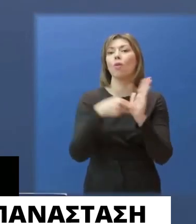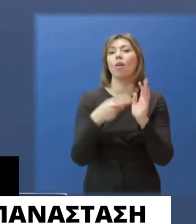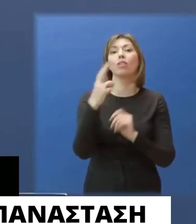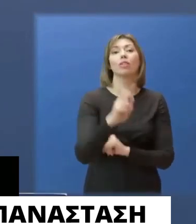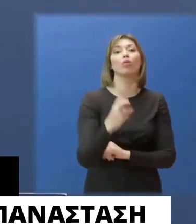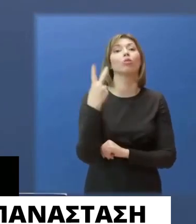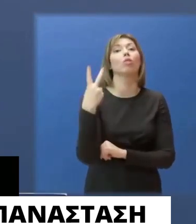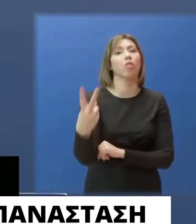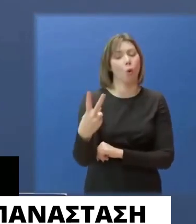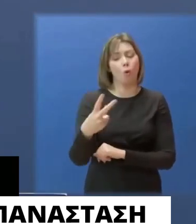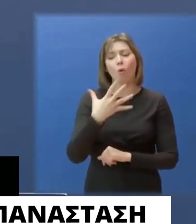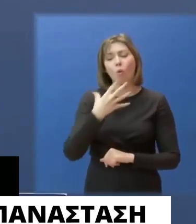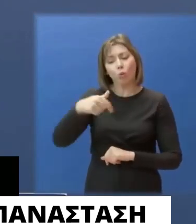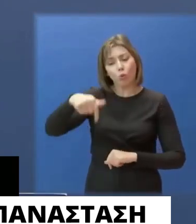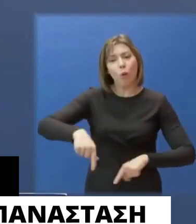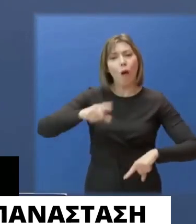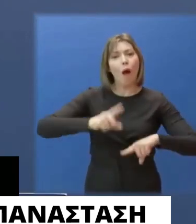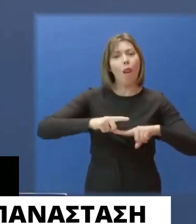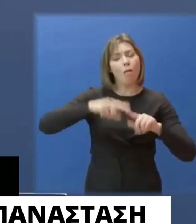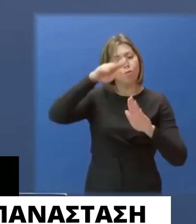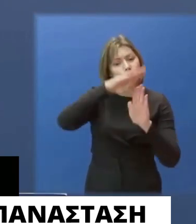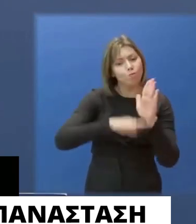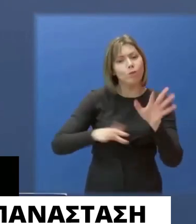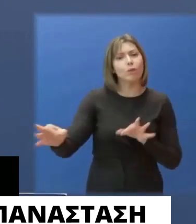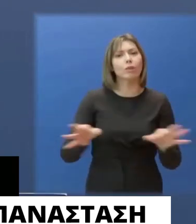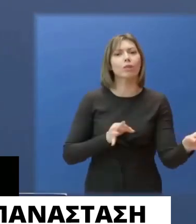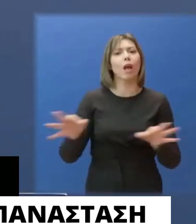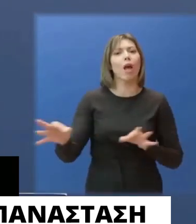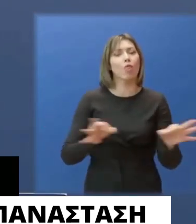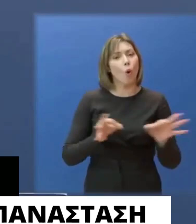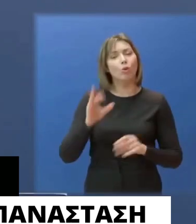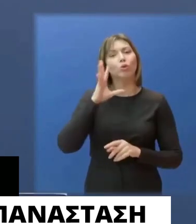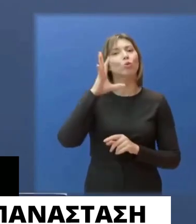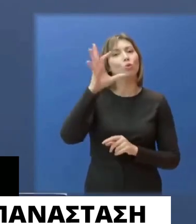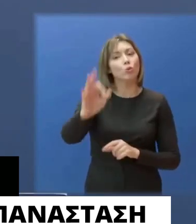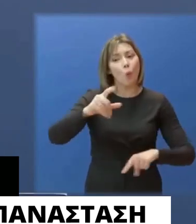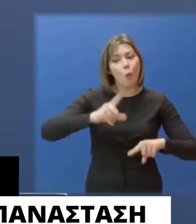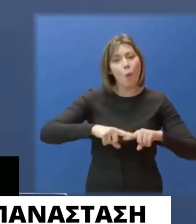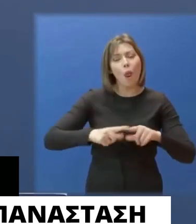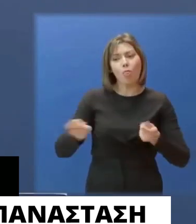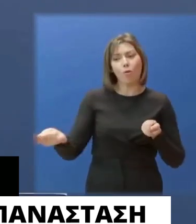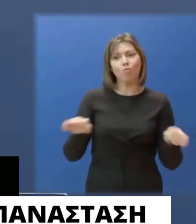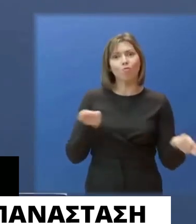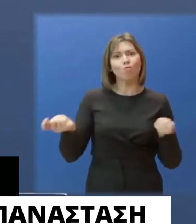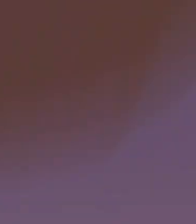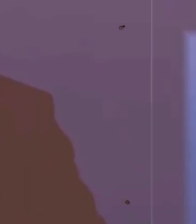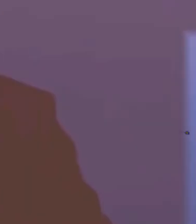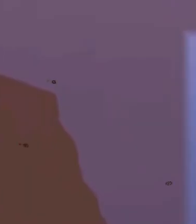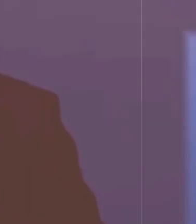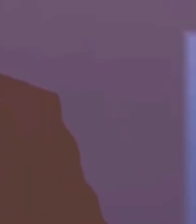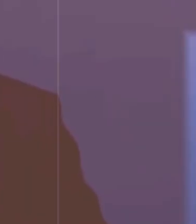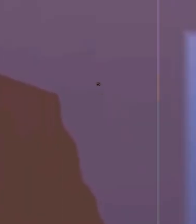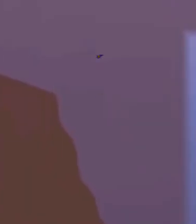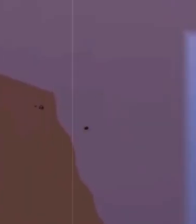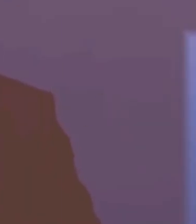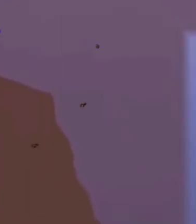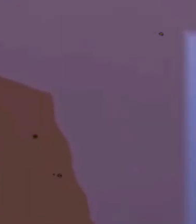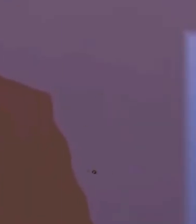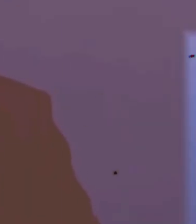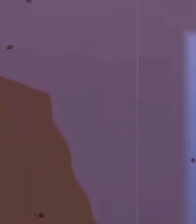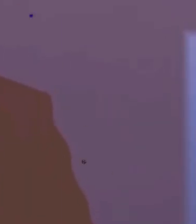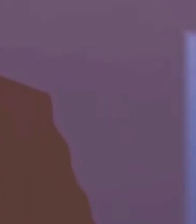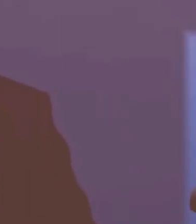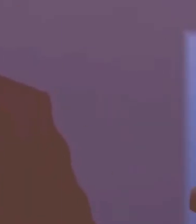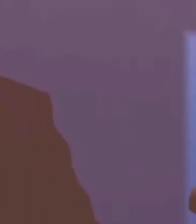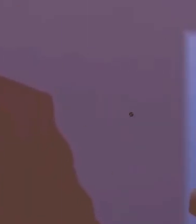2.0, μιας Ελλάδας που ηγείται στην τέταρτη βιομηχανική επανάσταση και μεριμνά για την ποιότητα ζωής όλων των ανθρώπων της. Μιας Ελλάδας που